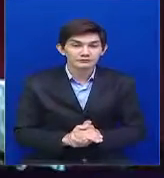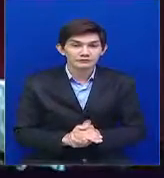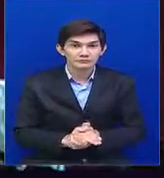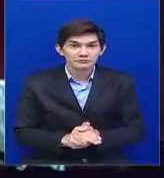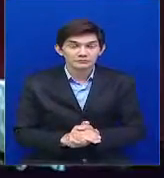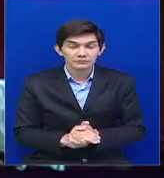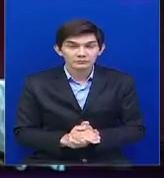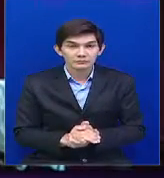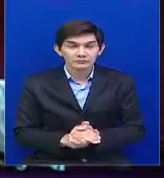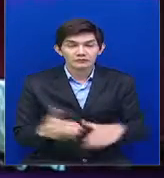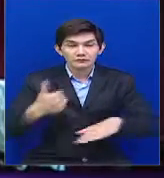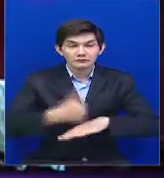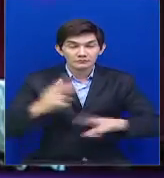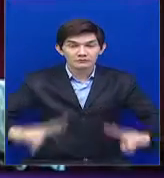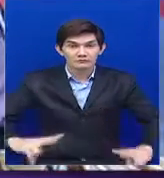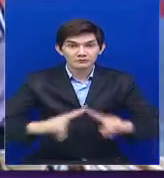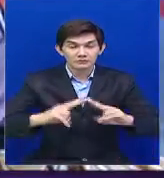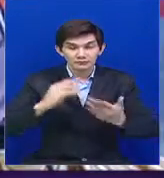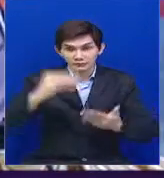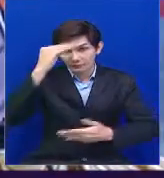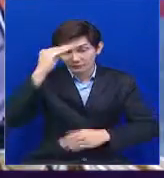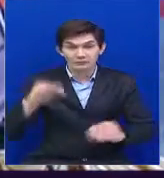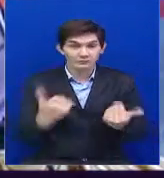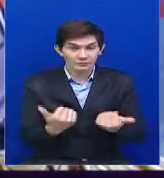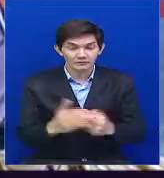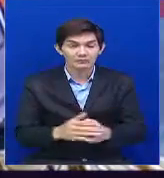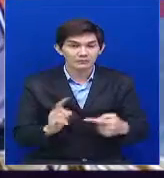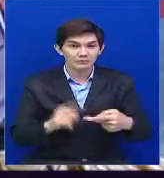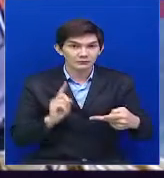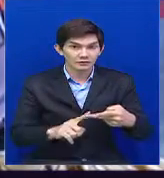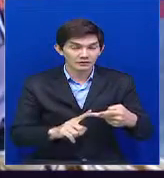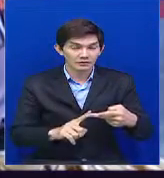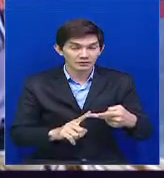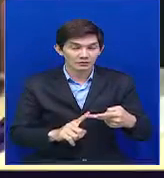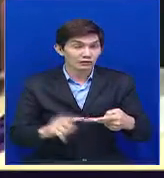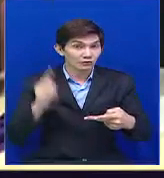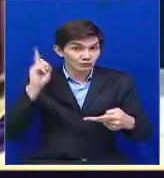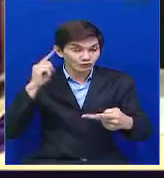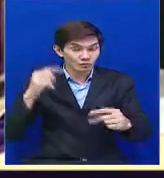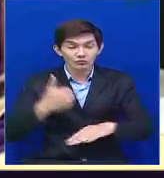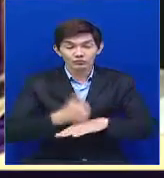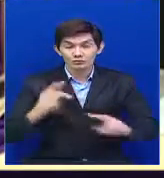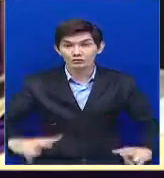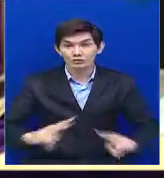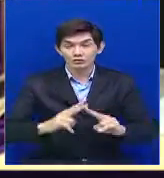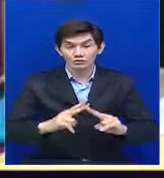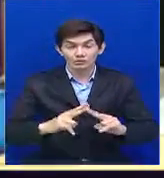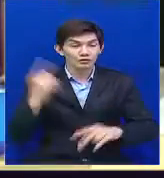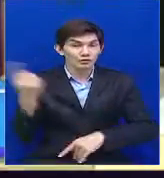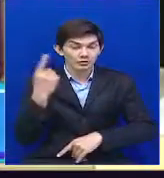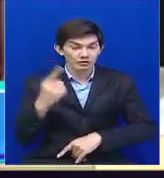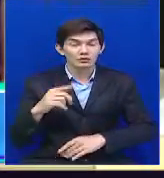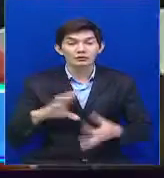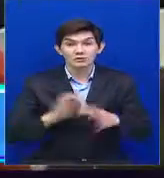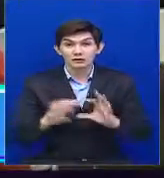พงษ์รัตนสุวรรณรัฐมนตรีว่าการกระทรวงศึกษาธิการและนางกอบการวัฒนวรางกูลรัฐมนตรีว่าการกระทรวงการท่องเที่ยว